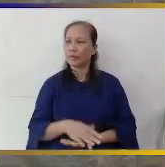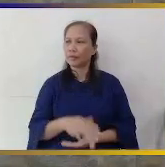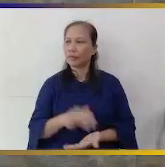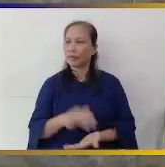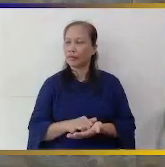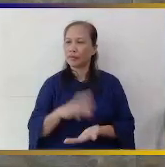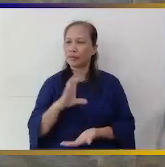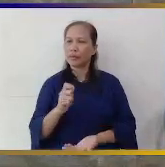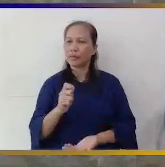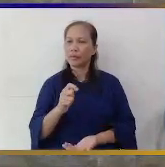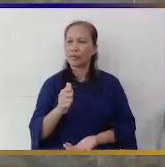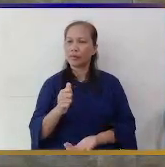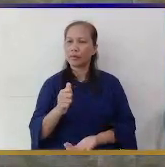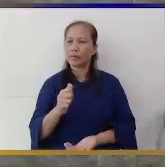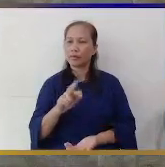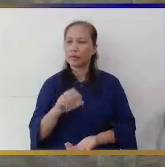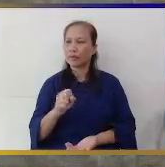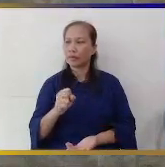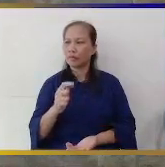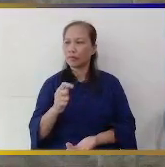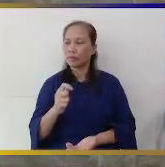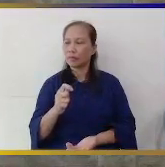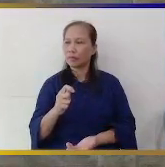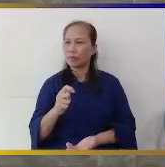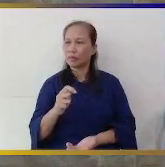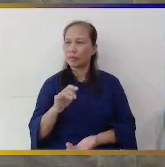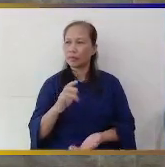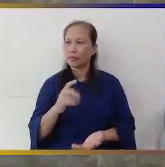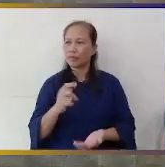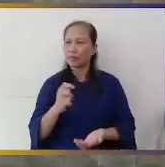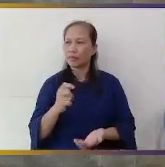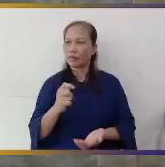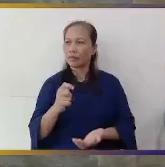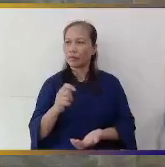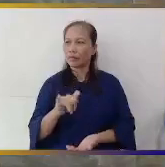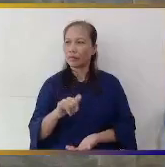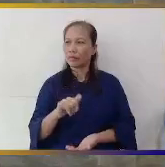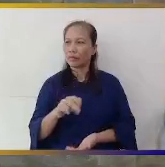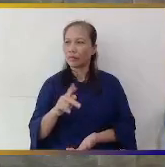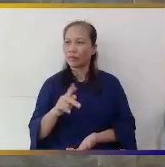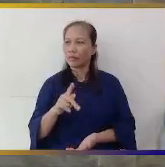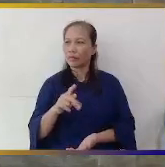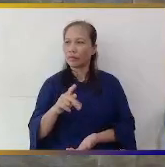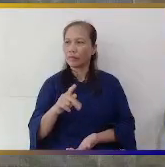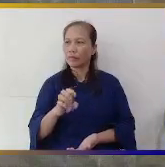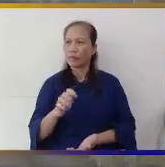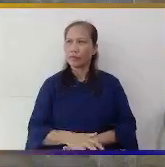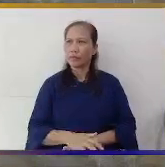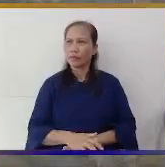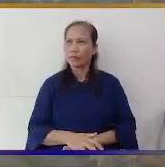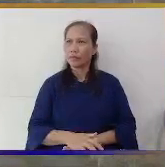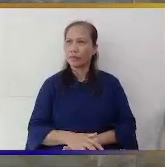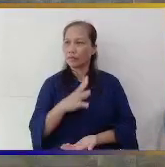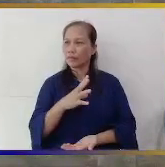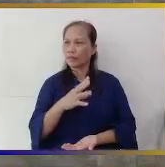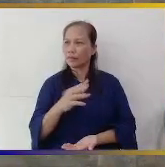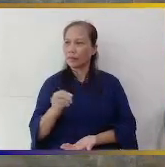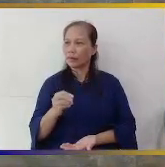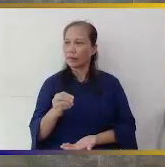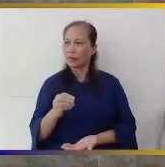cais groups po na ito sila po yyung petr brans Henri albes and